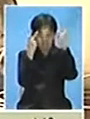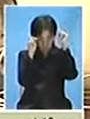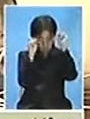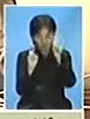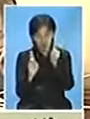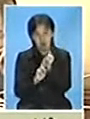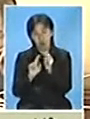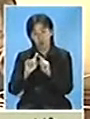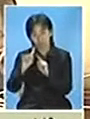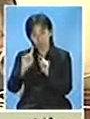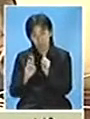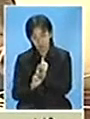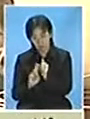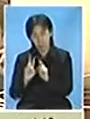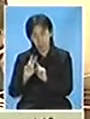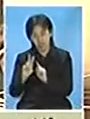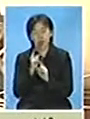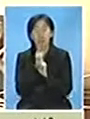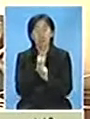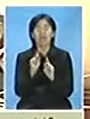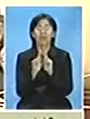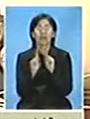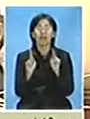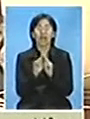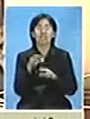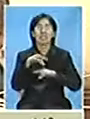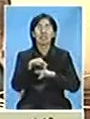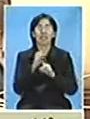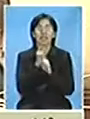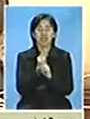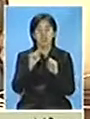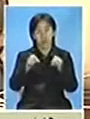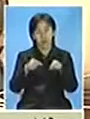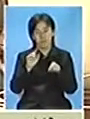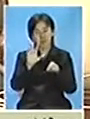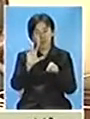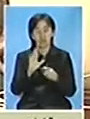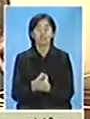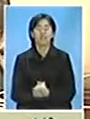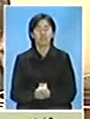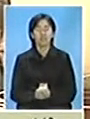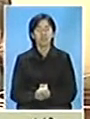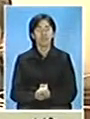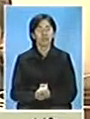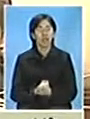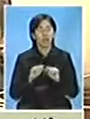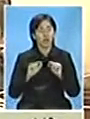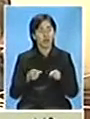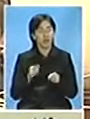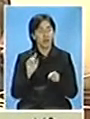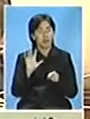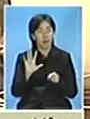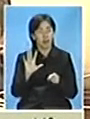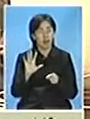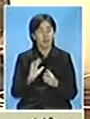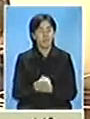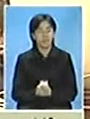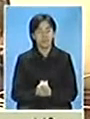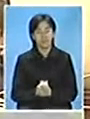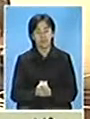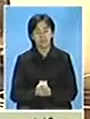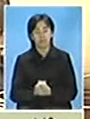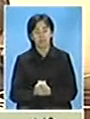คนที่2ให้ดำรงตำแหน่งตามวาระกรรมการตามวงเล็บ5นะคือตามวงเล็บ5เนี่ยคณะตามกับกร